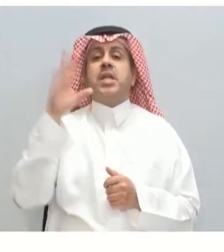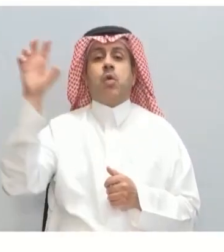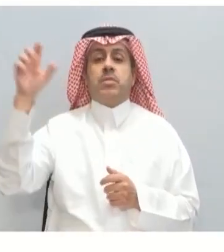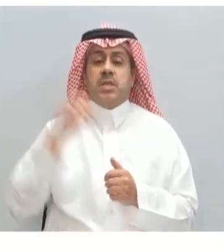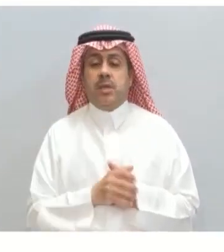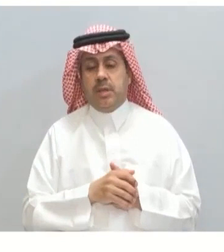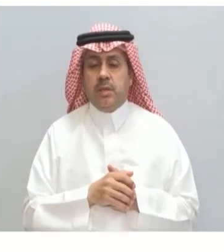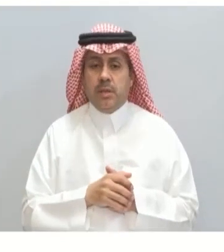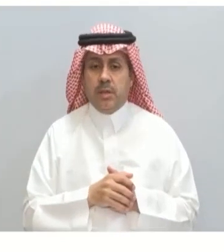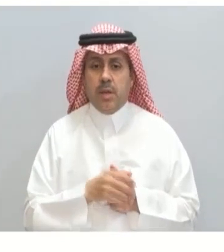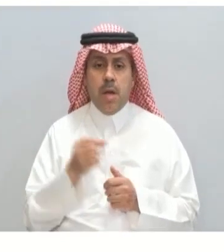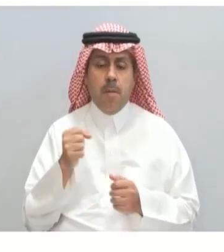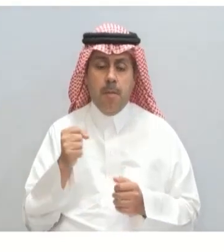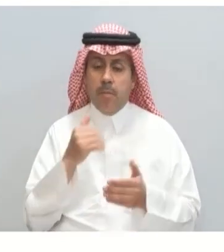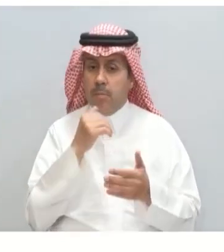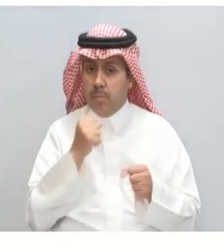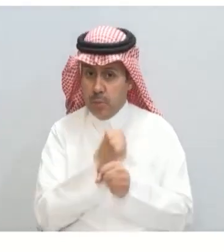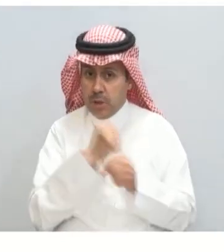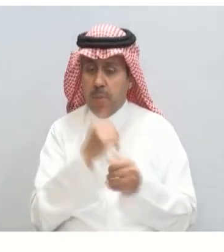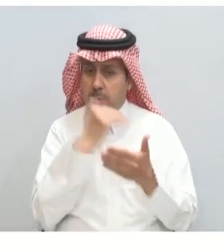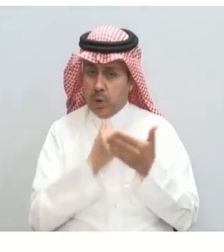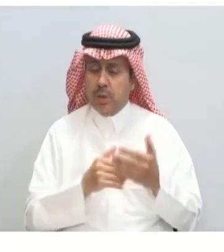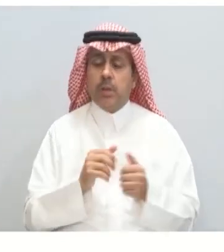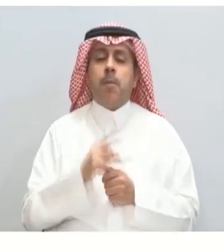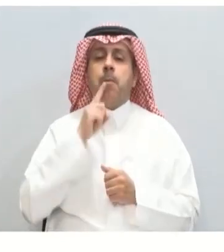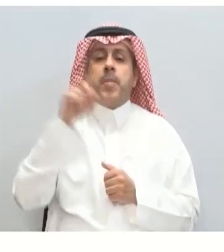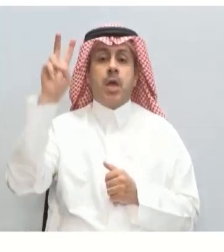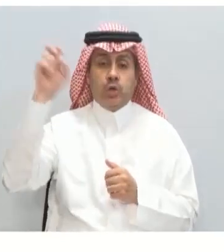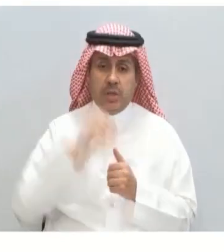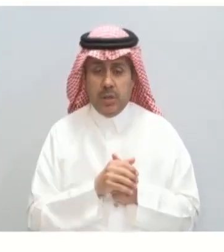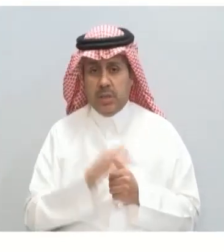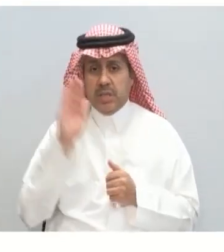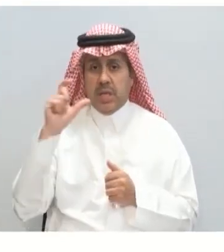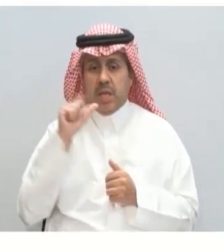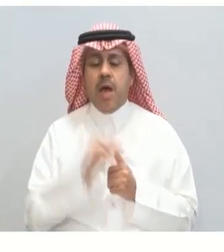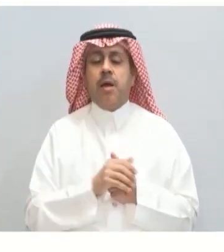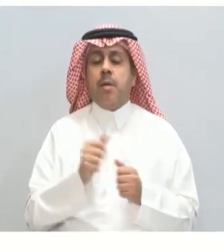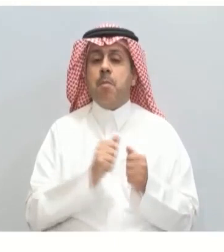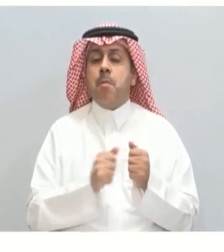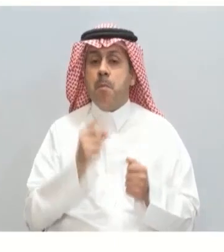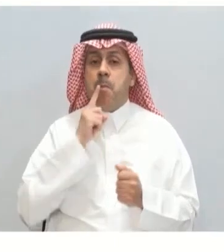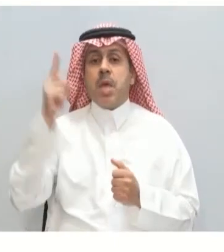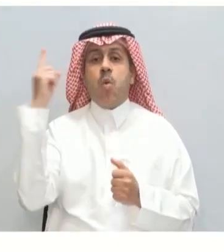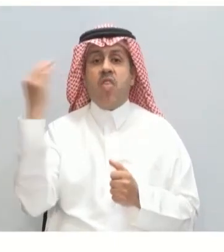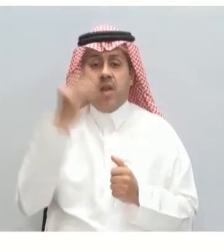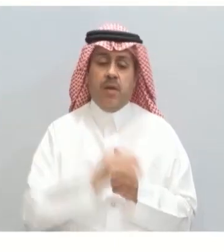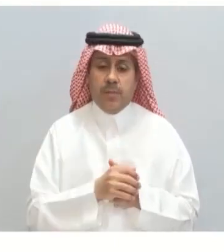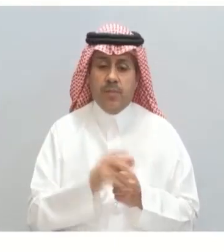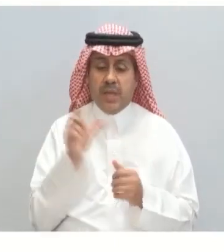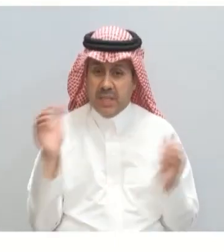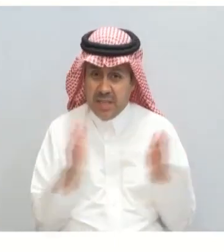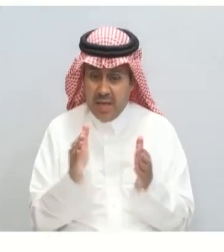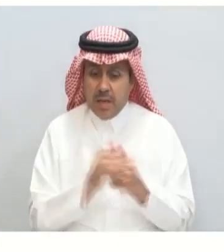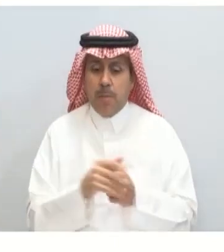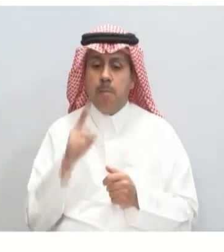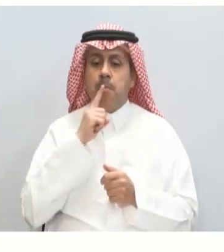13150 المتعدد استعمالات 120 ايضا السيدان 138 الصغيره 97500 اما